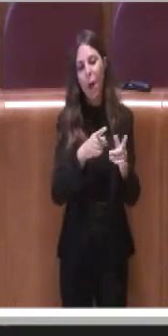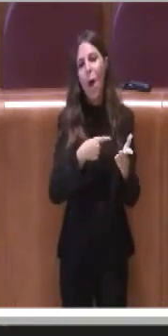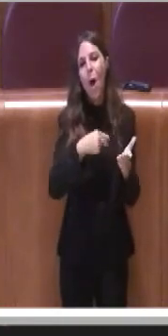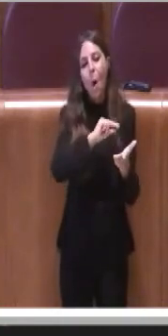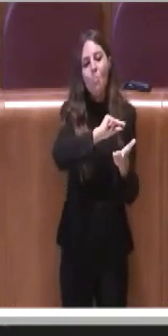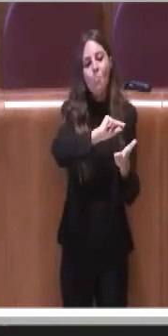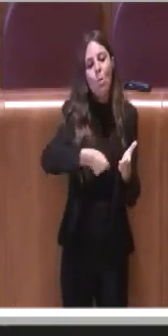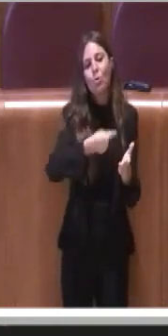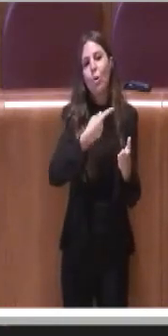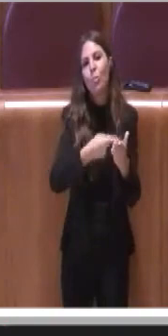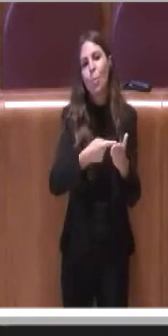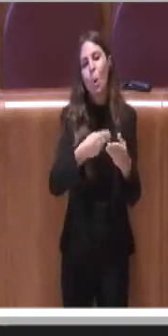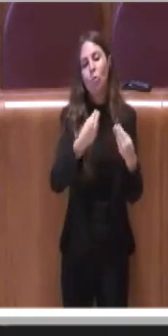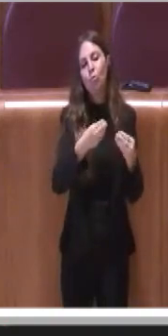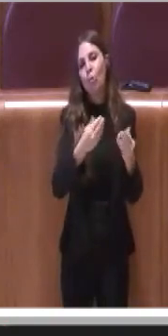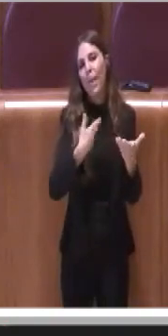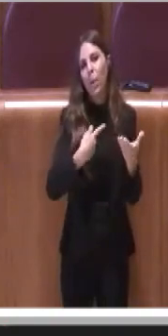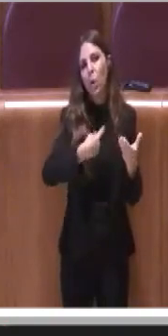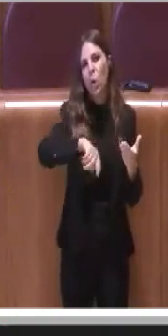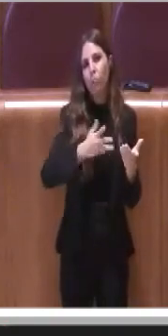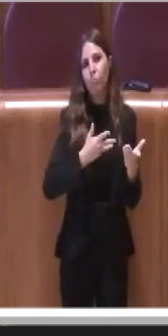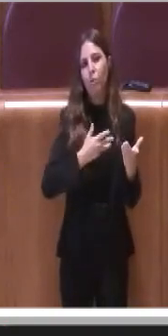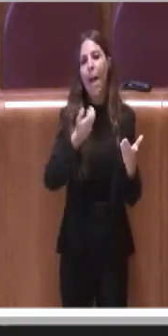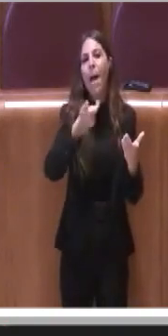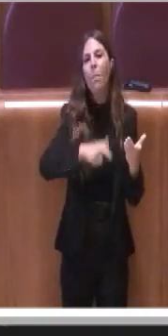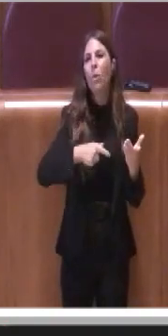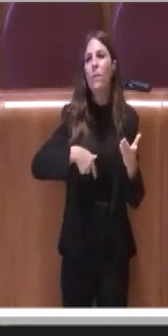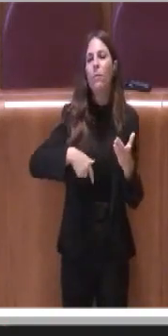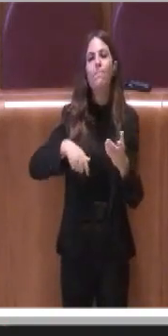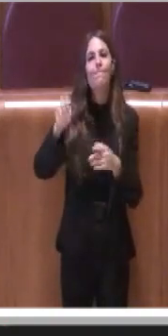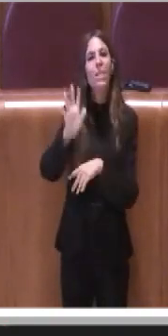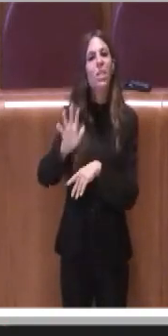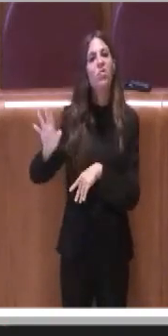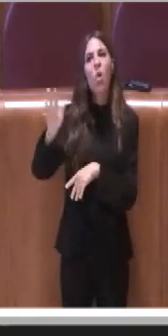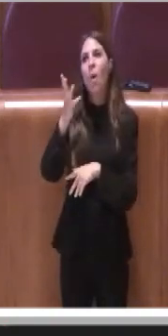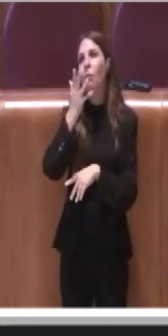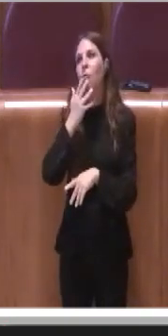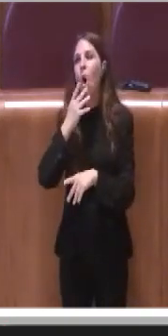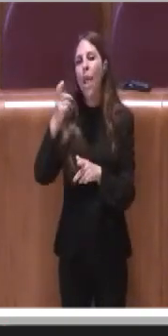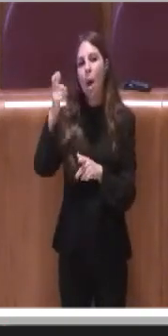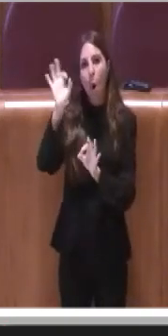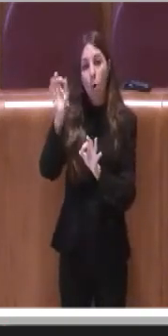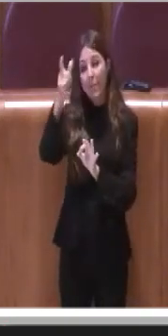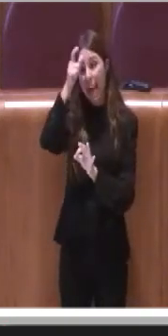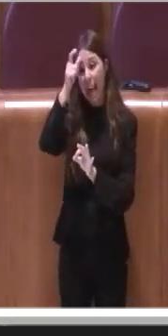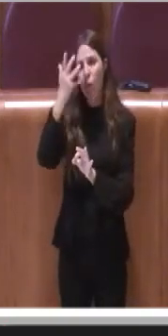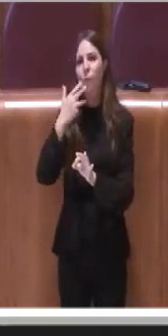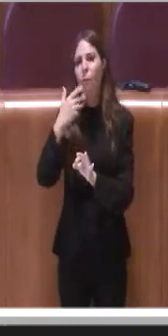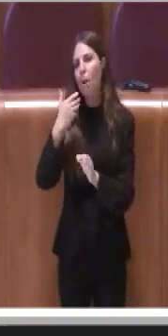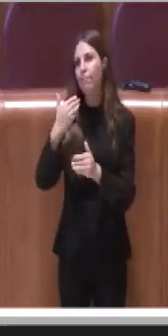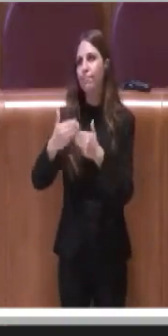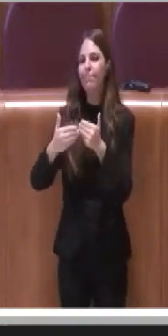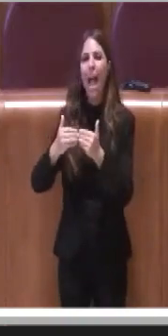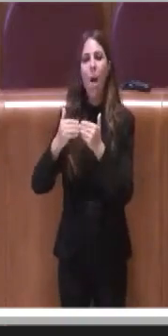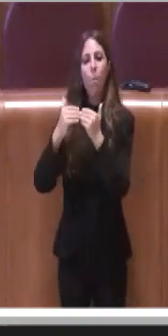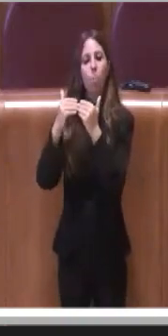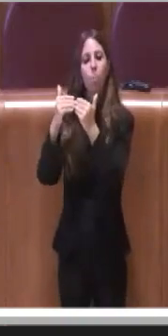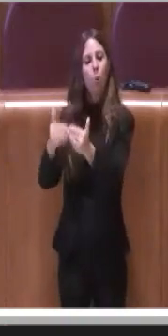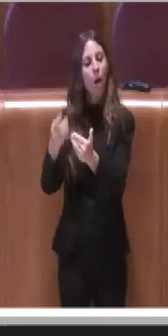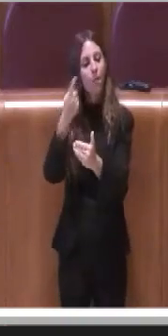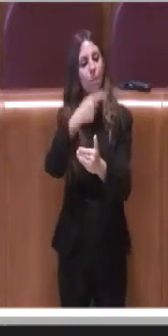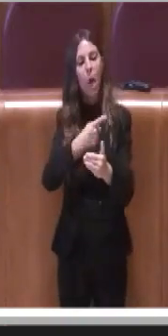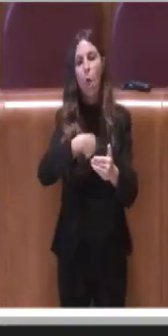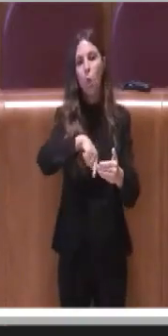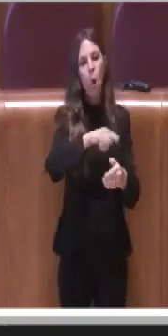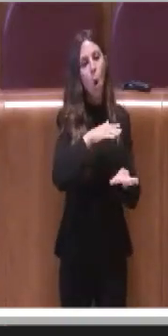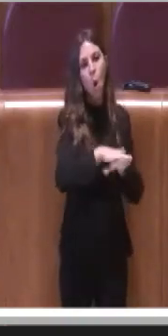abbiamo, perché chiaramente se la regione può legiferare, lo Stato può legiferare, questa è una competenza che non ci appartiene purtroppo, almeno